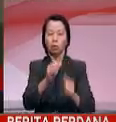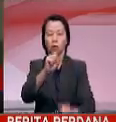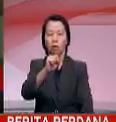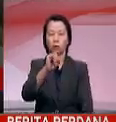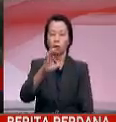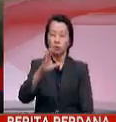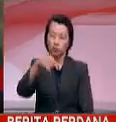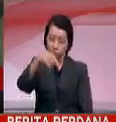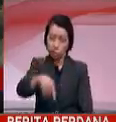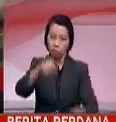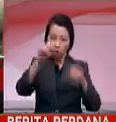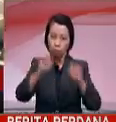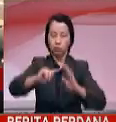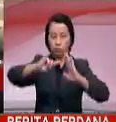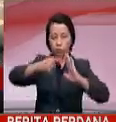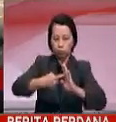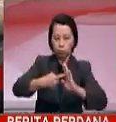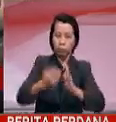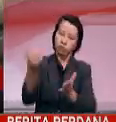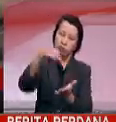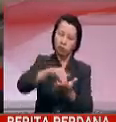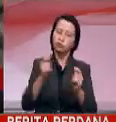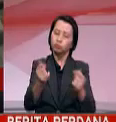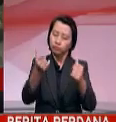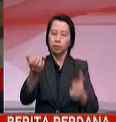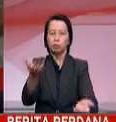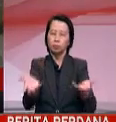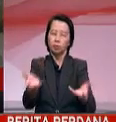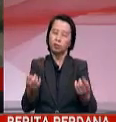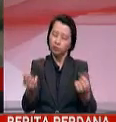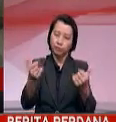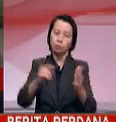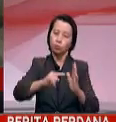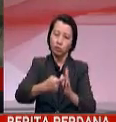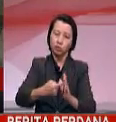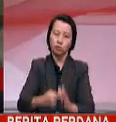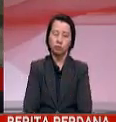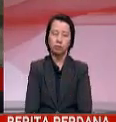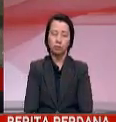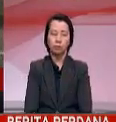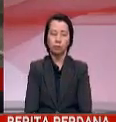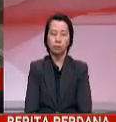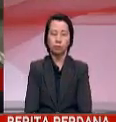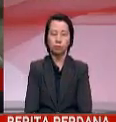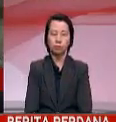SIC dapat dimulakan semula secepat mungkin.